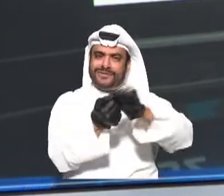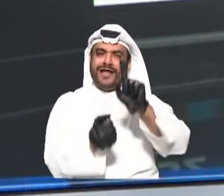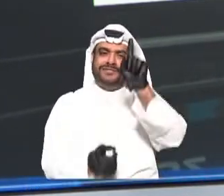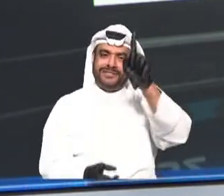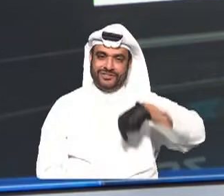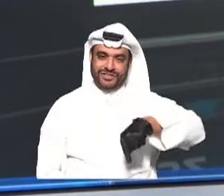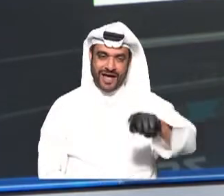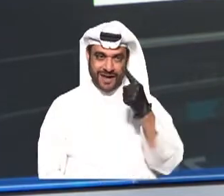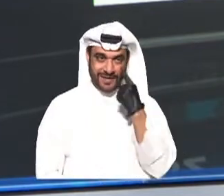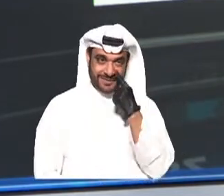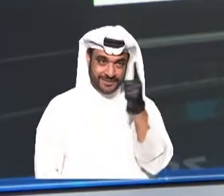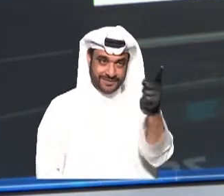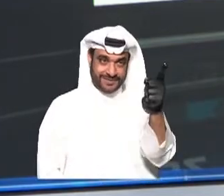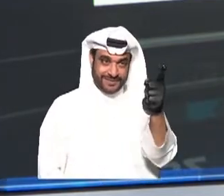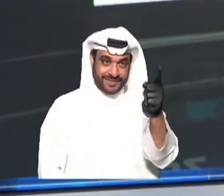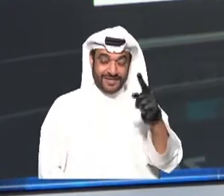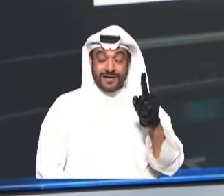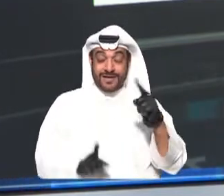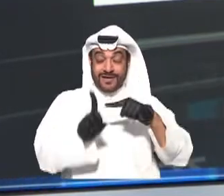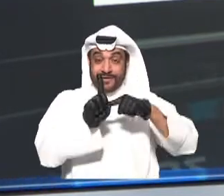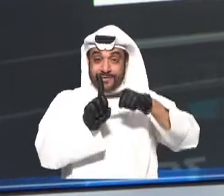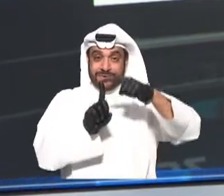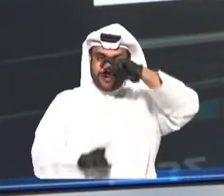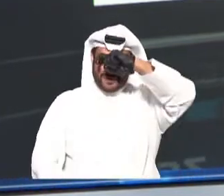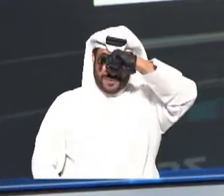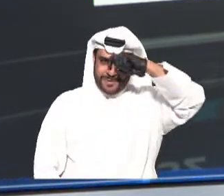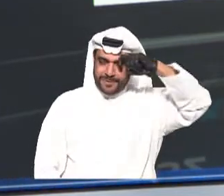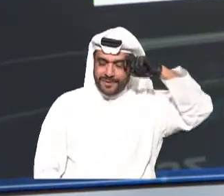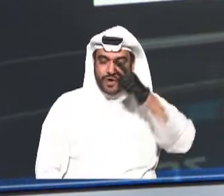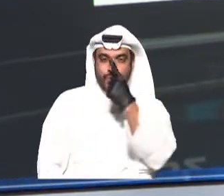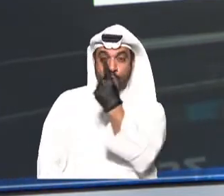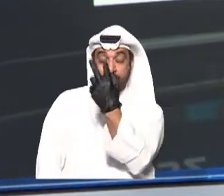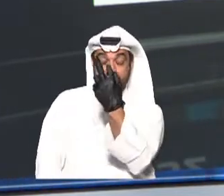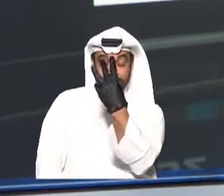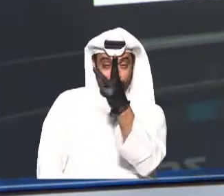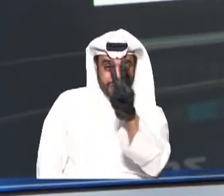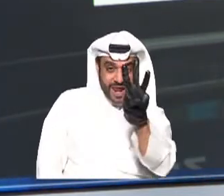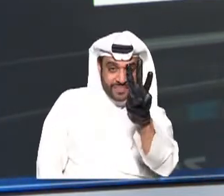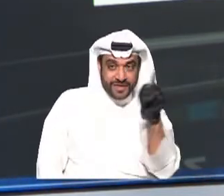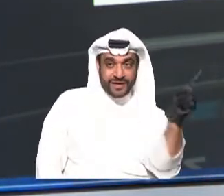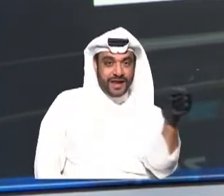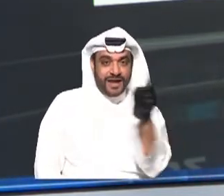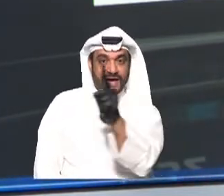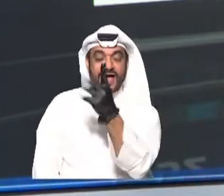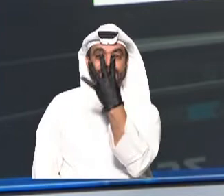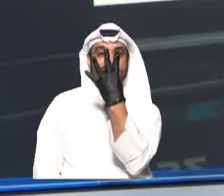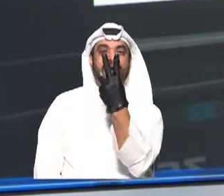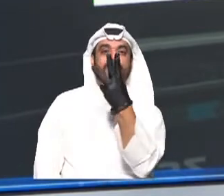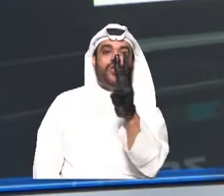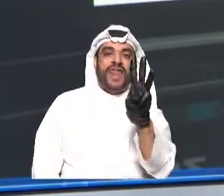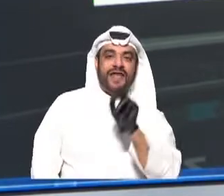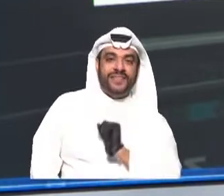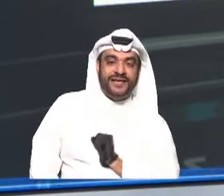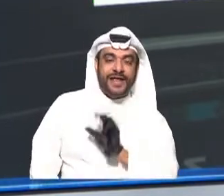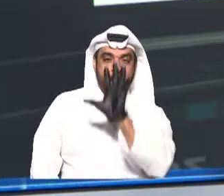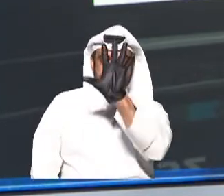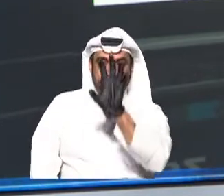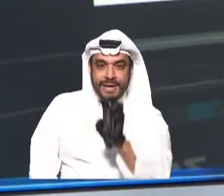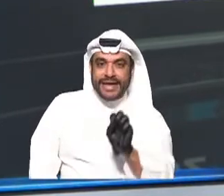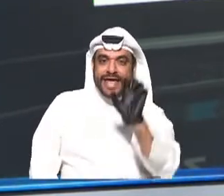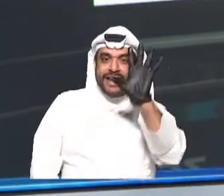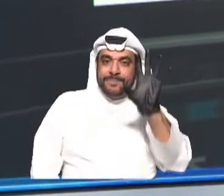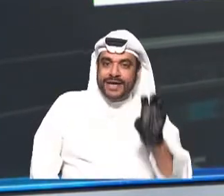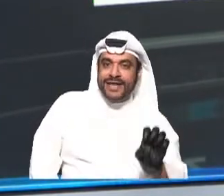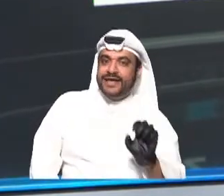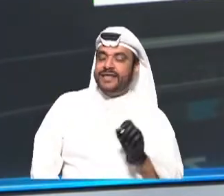مدى الرؤية الأفقية. ودرجات الحرارة المتوقعة متفاوتة ما بين 31 إلى 34 درجة مئوية العظمى، بالنسبة للصغرى متفاوتة